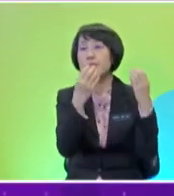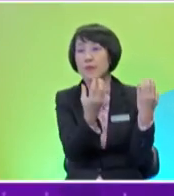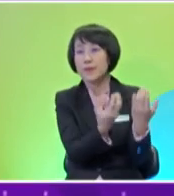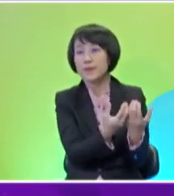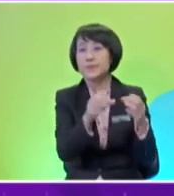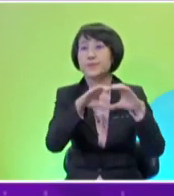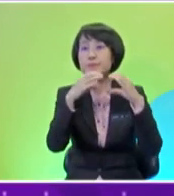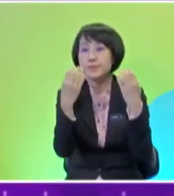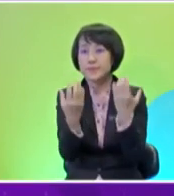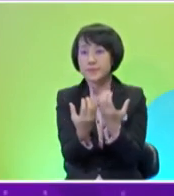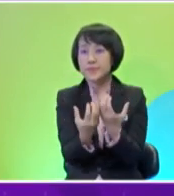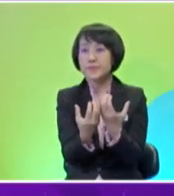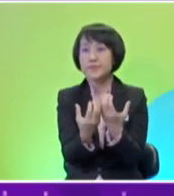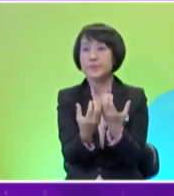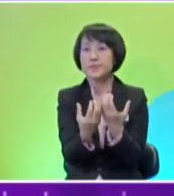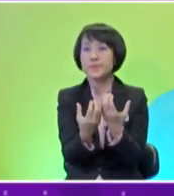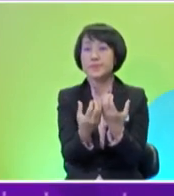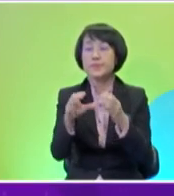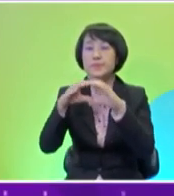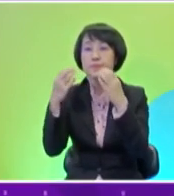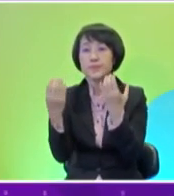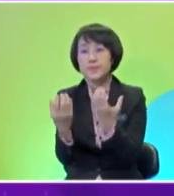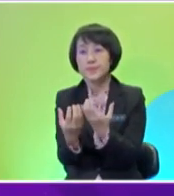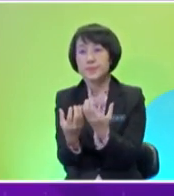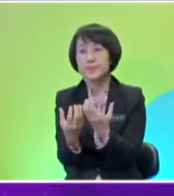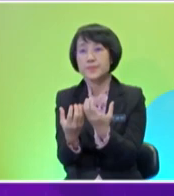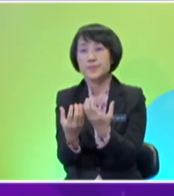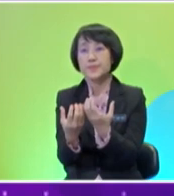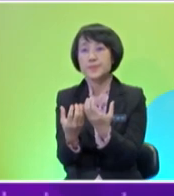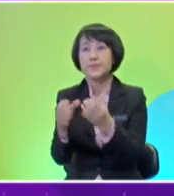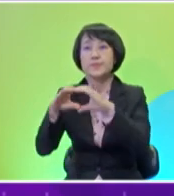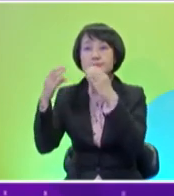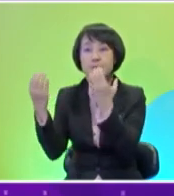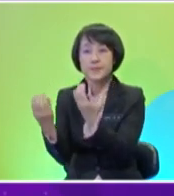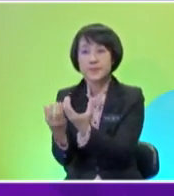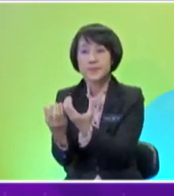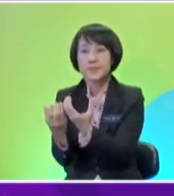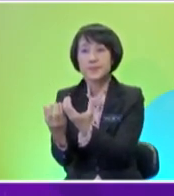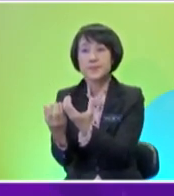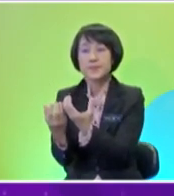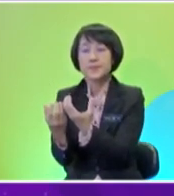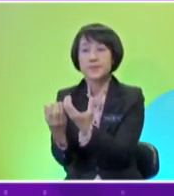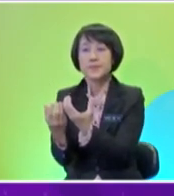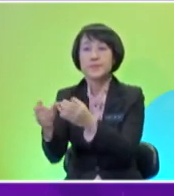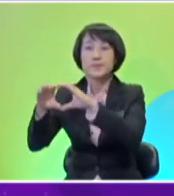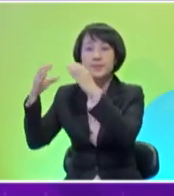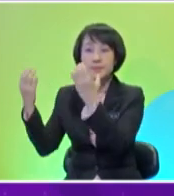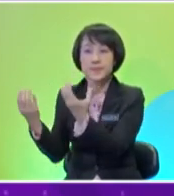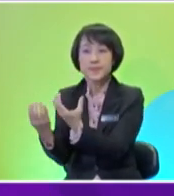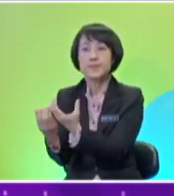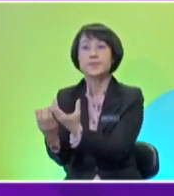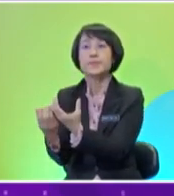dua kumpulan tiga kumpulan empat kumpulan lima